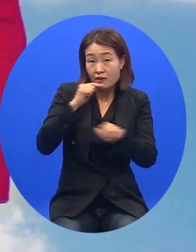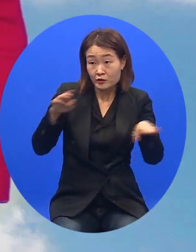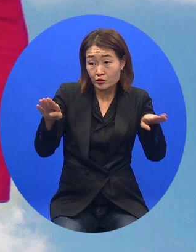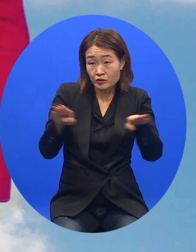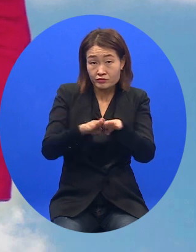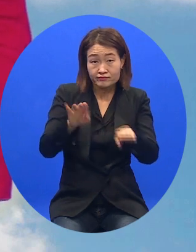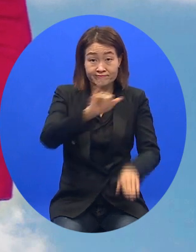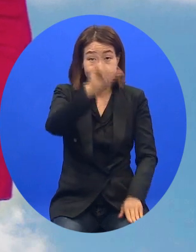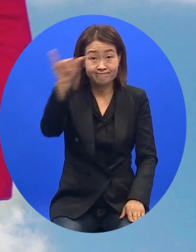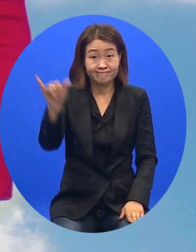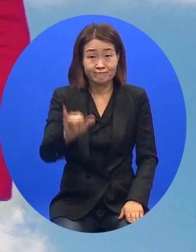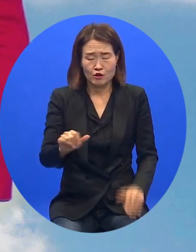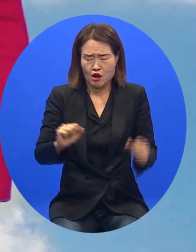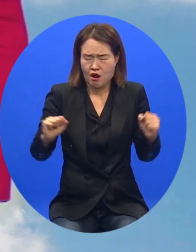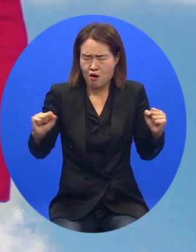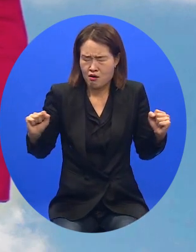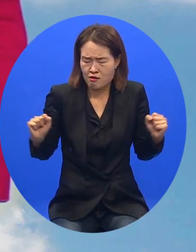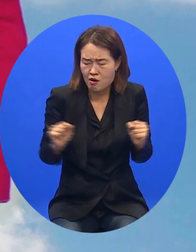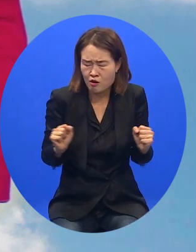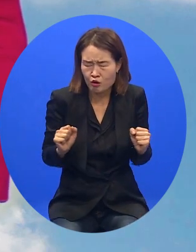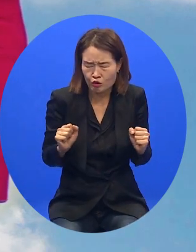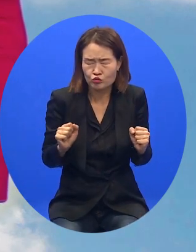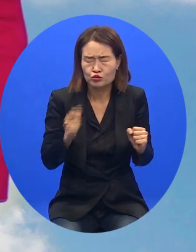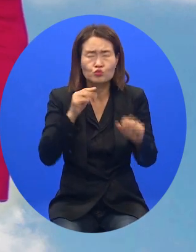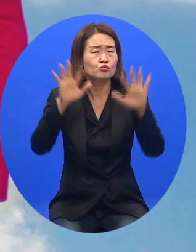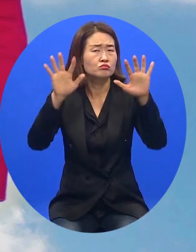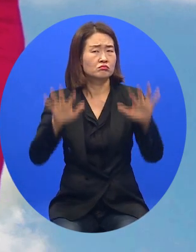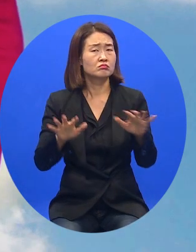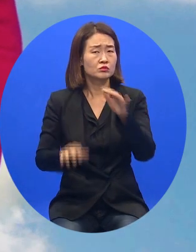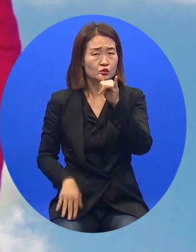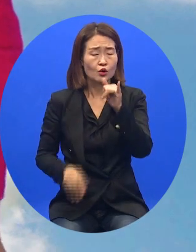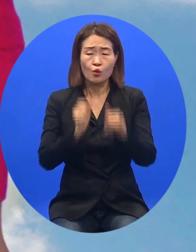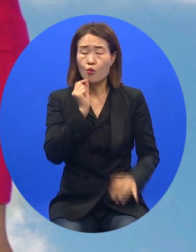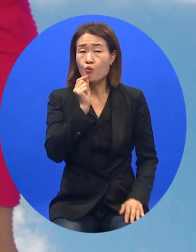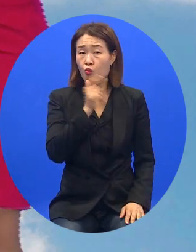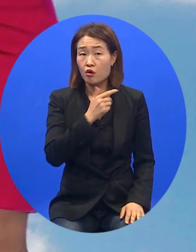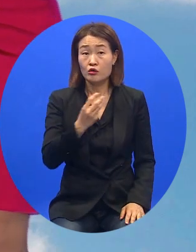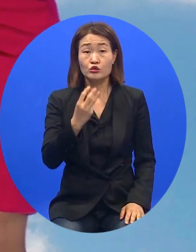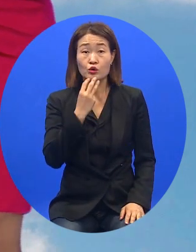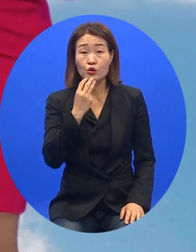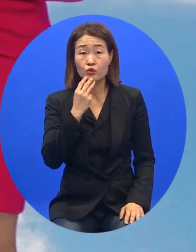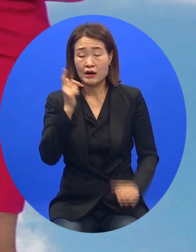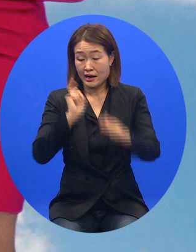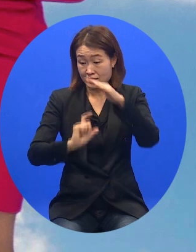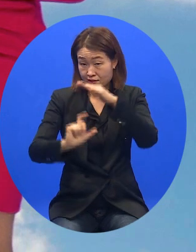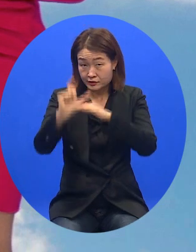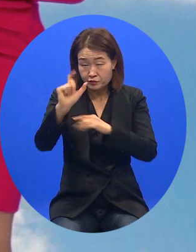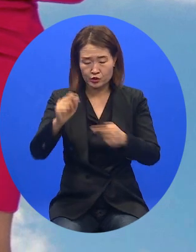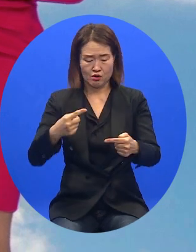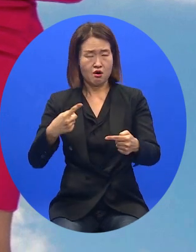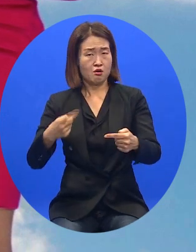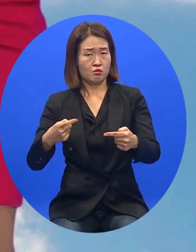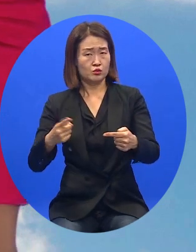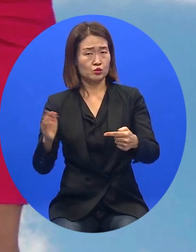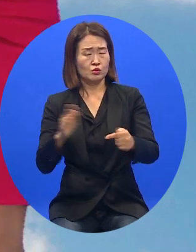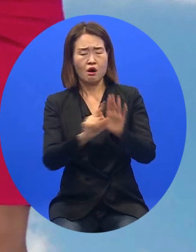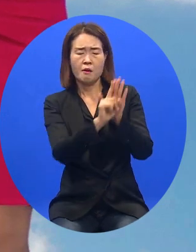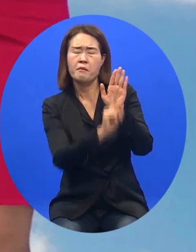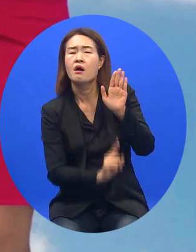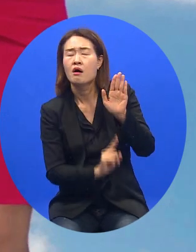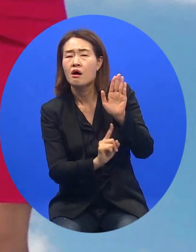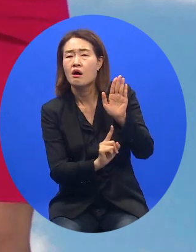다가오는 일요일 전국에 추위를 몰고 올 눈예보가 있습니다. 월요일에는 서울의 아침 기온 영하 11도까지 뚝